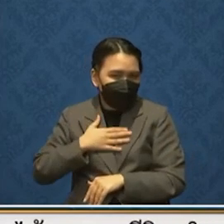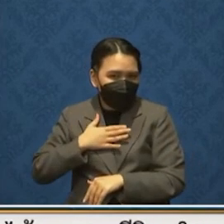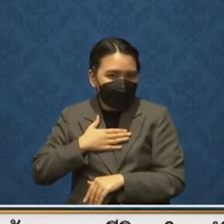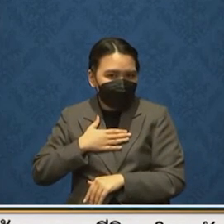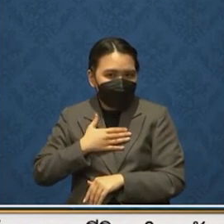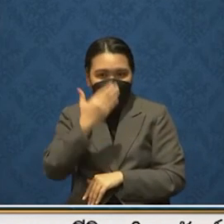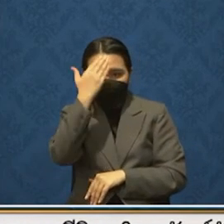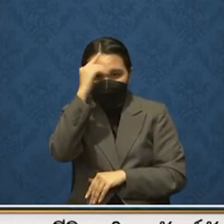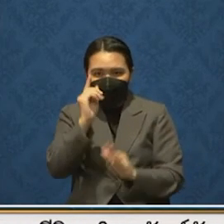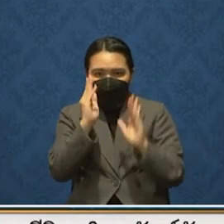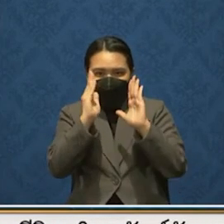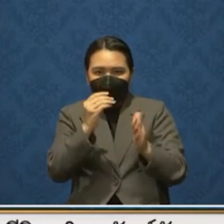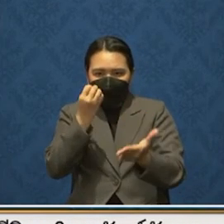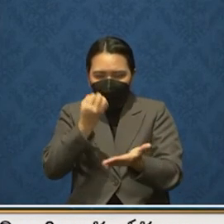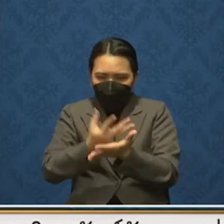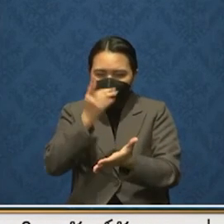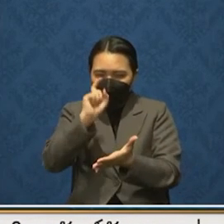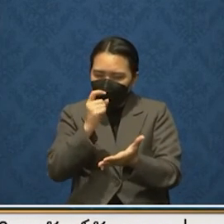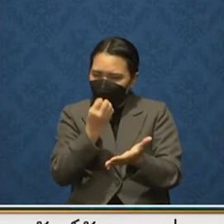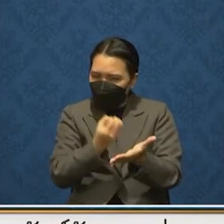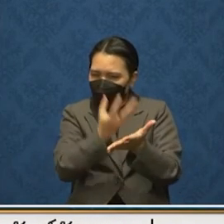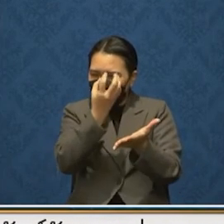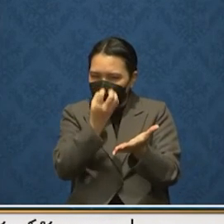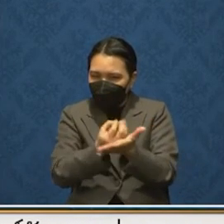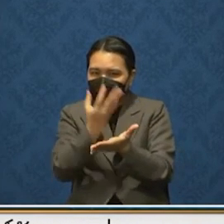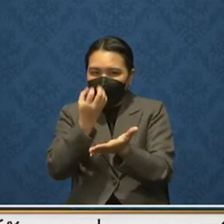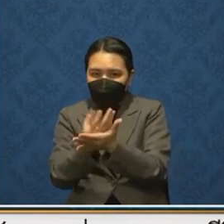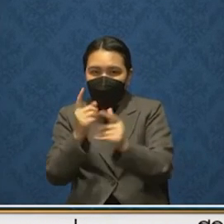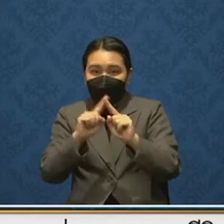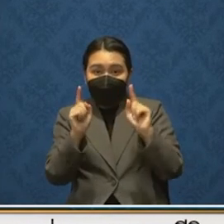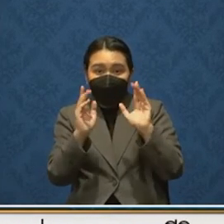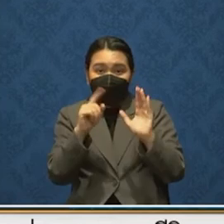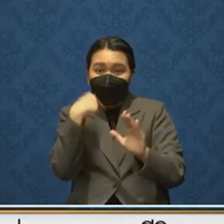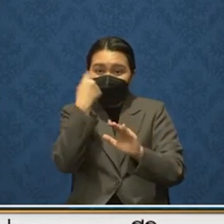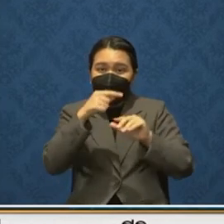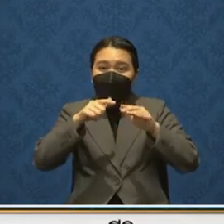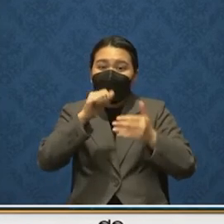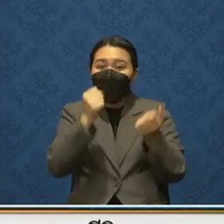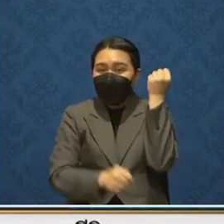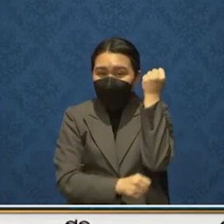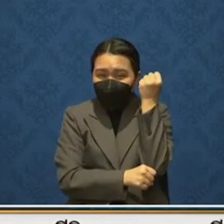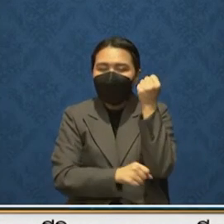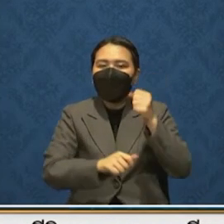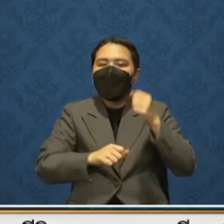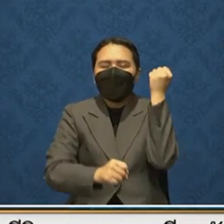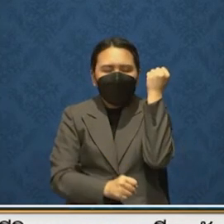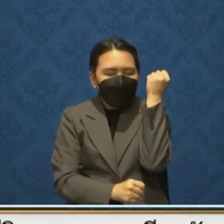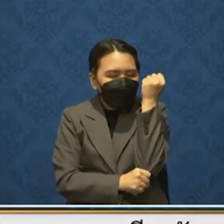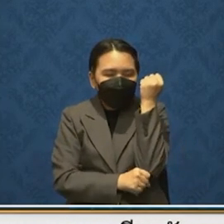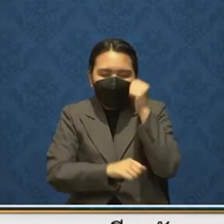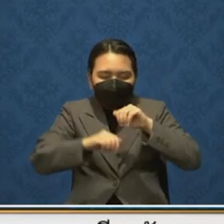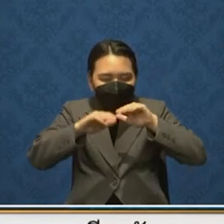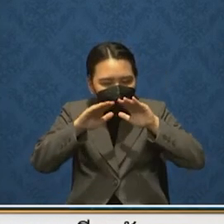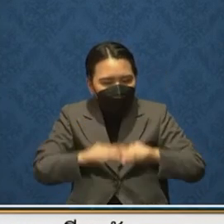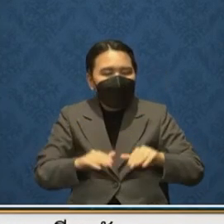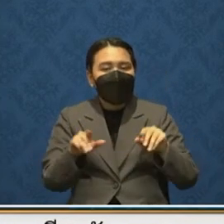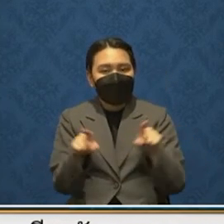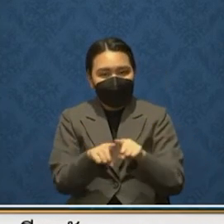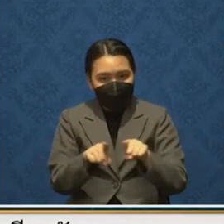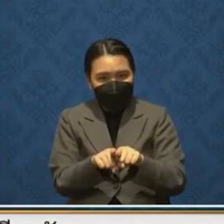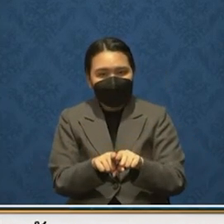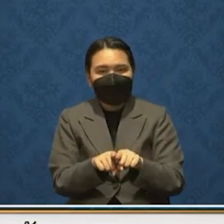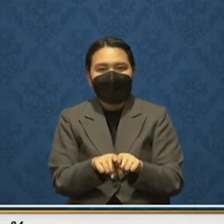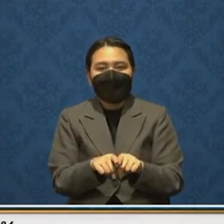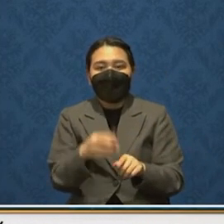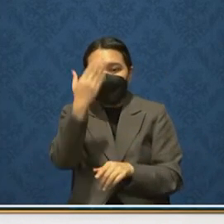เพรคนรวยจะต้รวยขึ้นในไย แตคนจนมก็จนลงกันถาทานติดตามใหดีเพาพวก